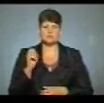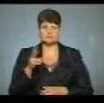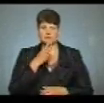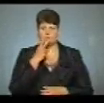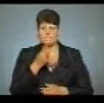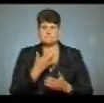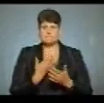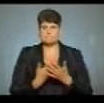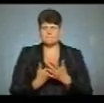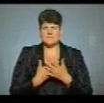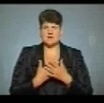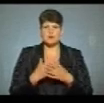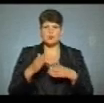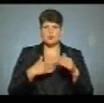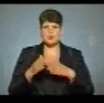прийоми рукопашного бою.